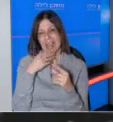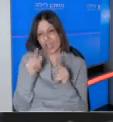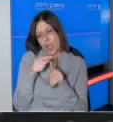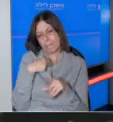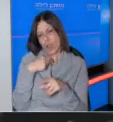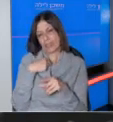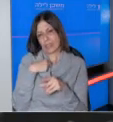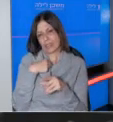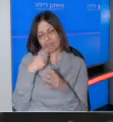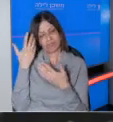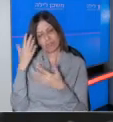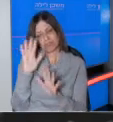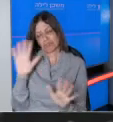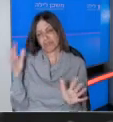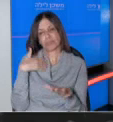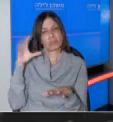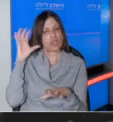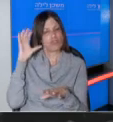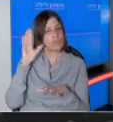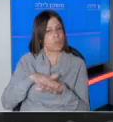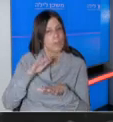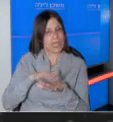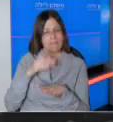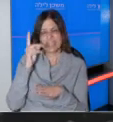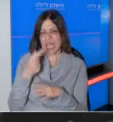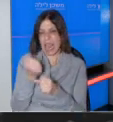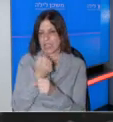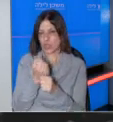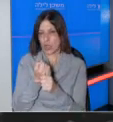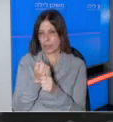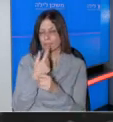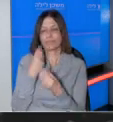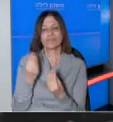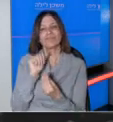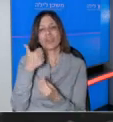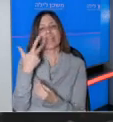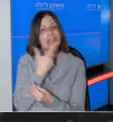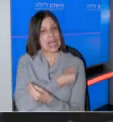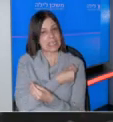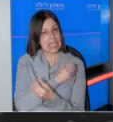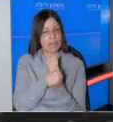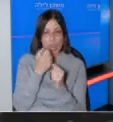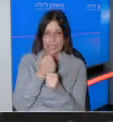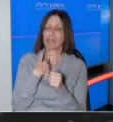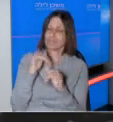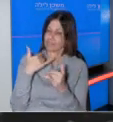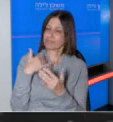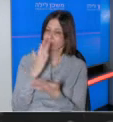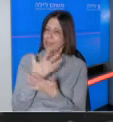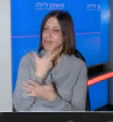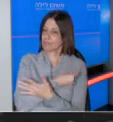כמוני, סגין האור, שמקשיב למומחים, צריך לעשות? להתחסן אם לא התחסנת. התחסנתי 3